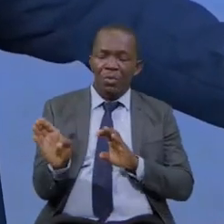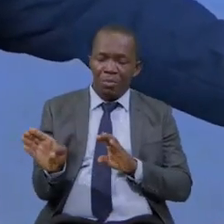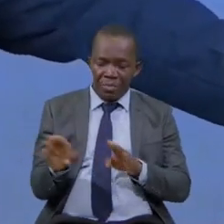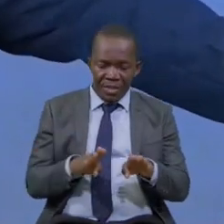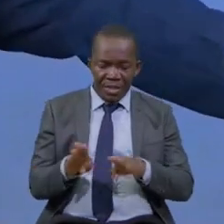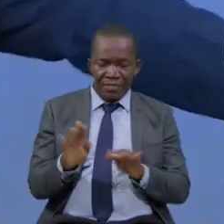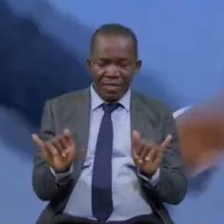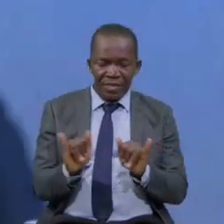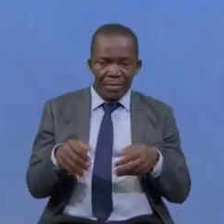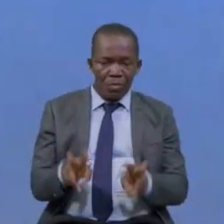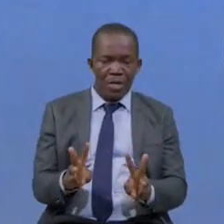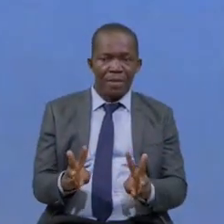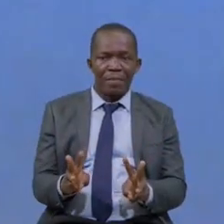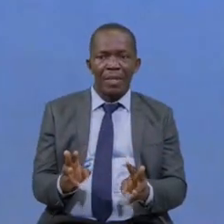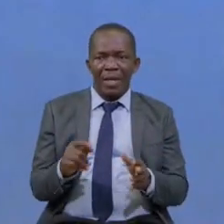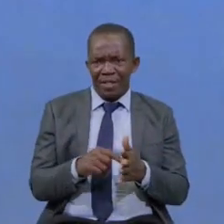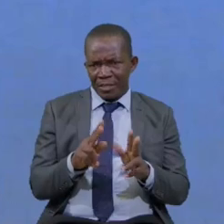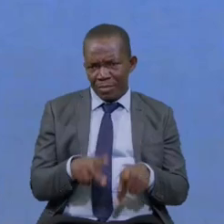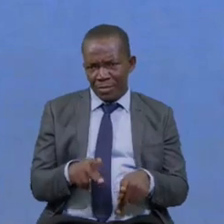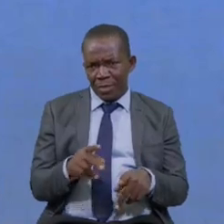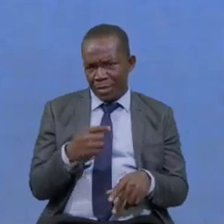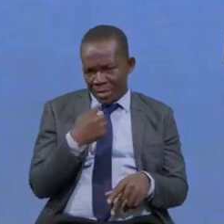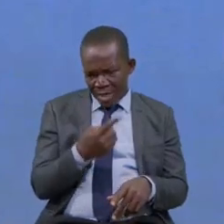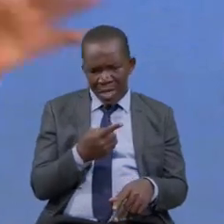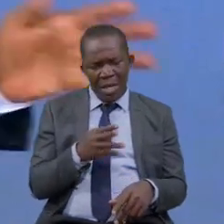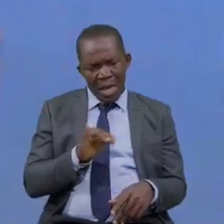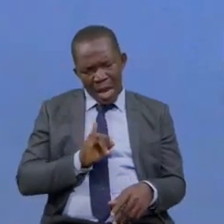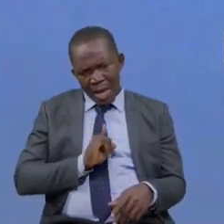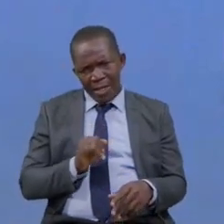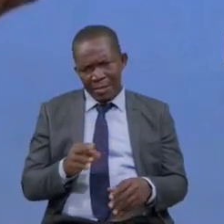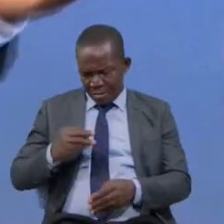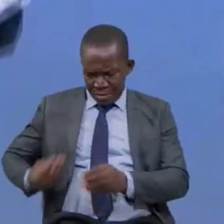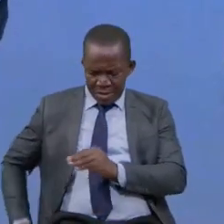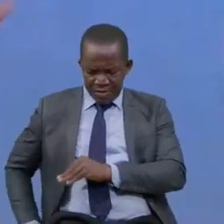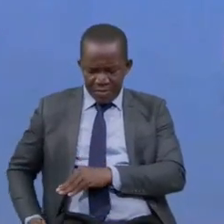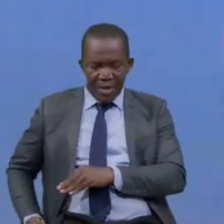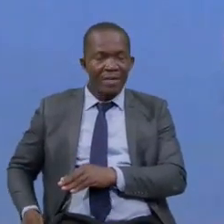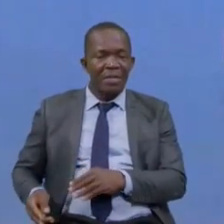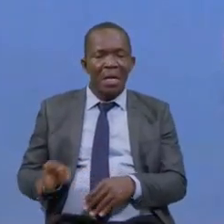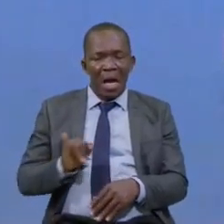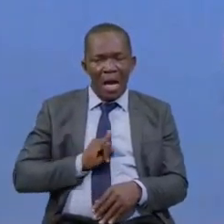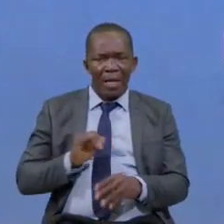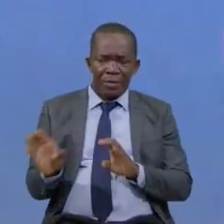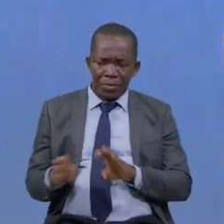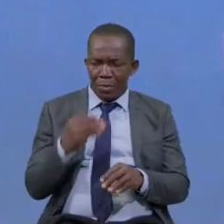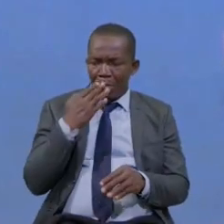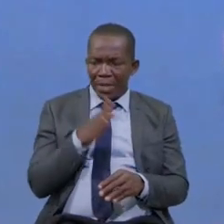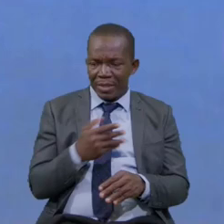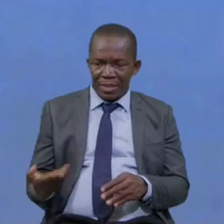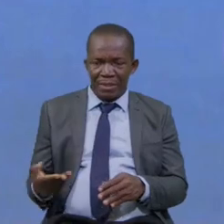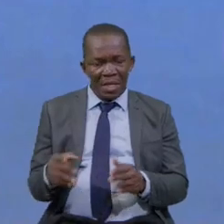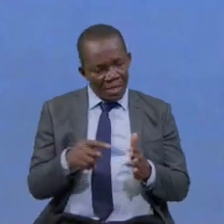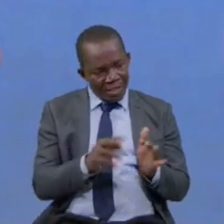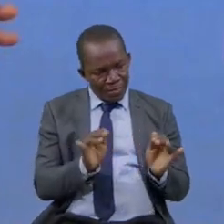l'église. Je donne les pots de vin, ils le font. Je commets ceci et ils commettent ça aussi. Et ils disent qu'ils sont des